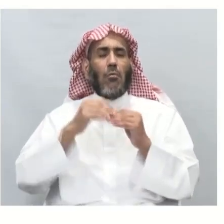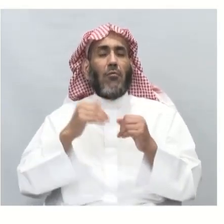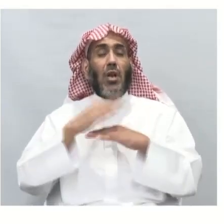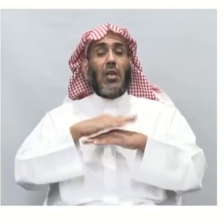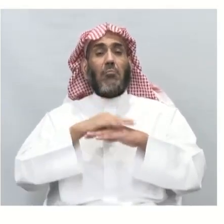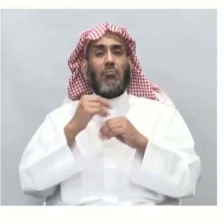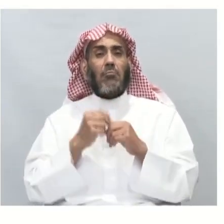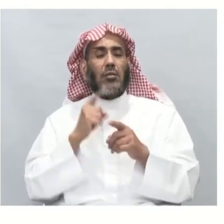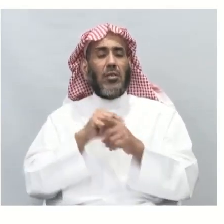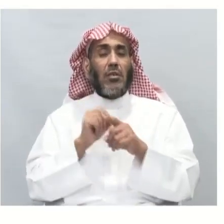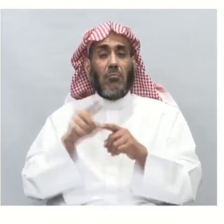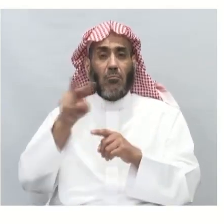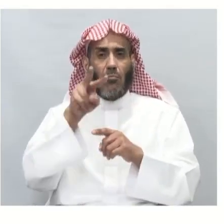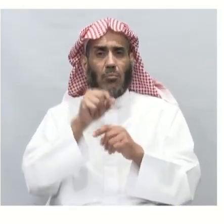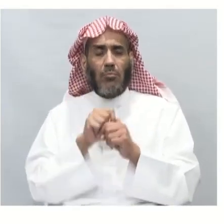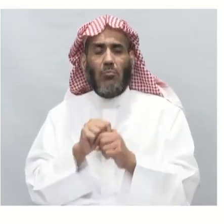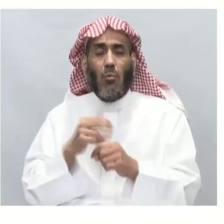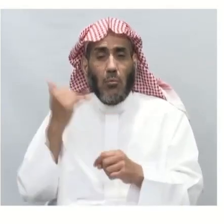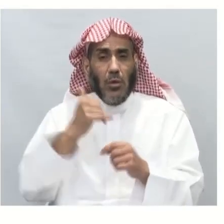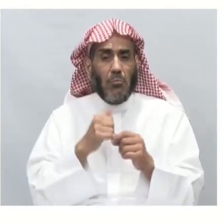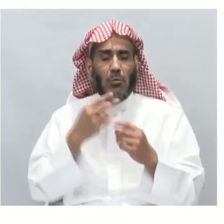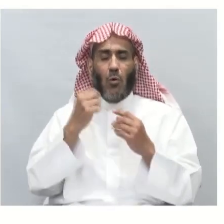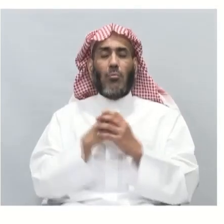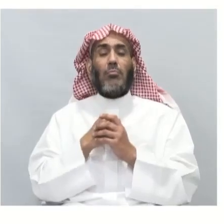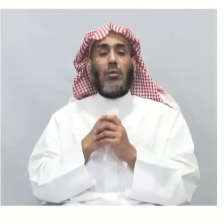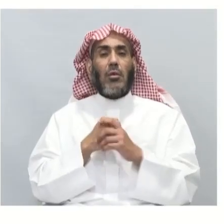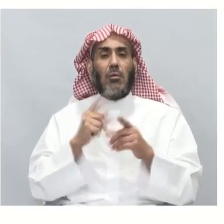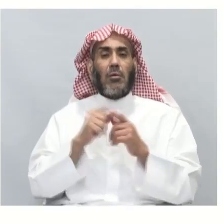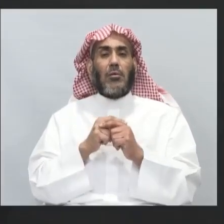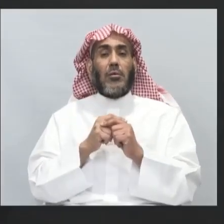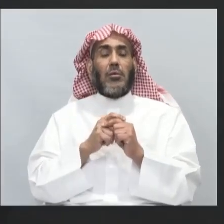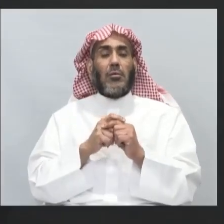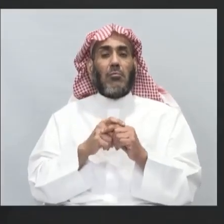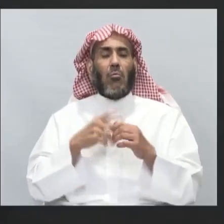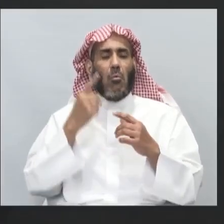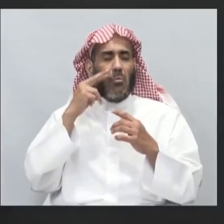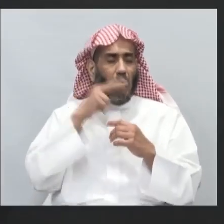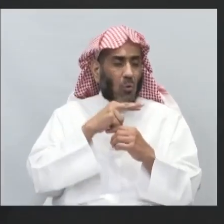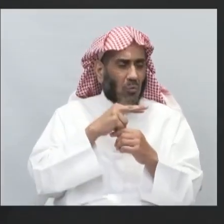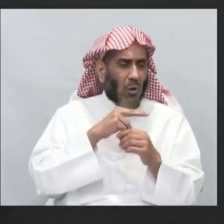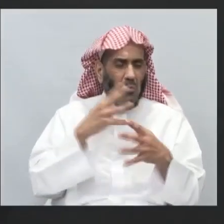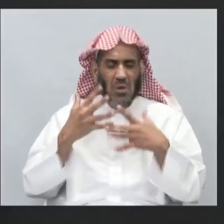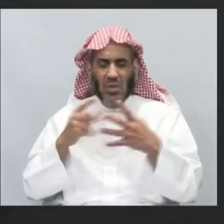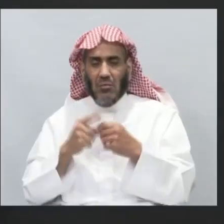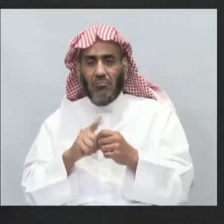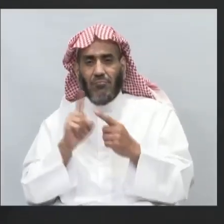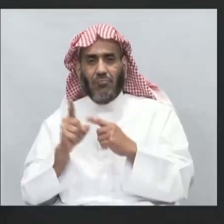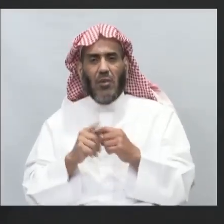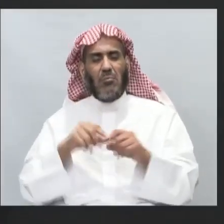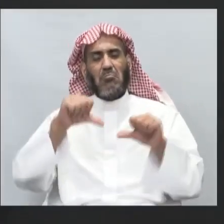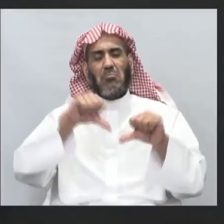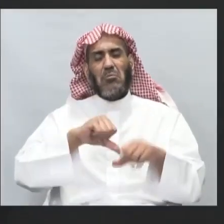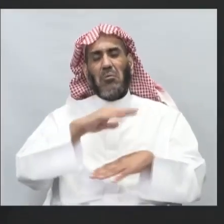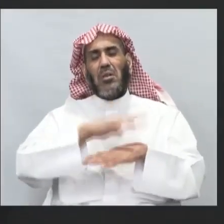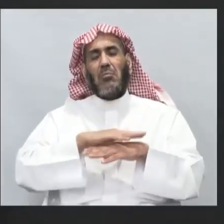الادب الانسان لما ينظر اليك فعلا هو مهتم لما تقول بينما عندما يغض طرفه او ينشغل بشيء هذا من سوء